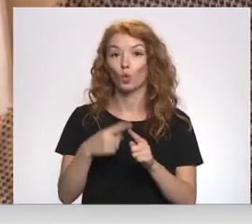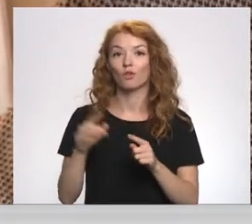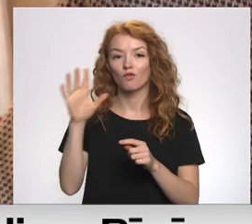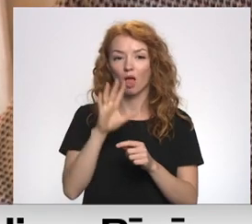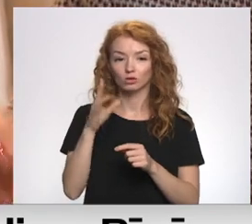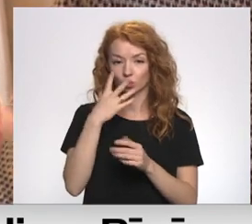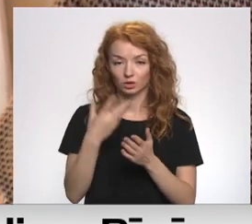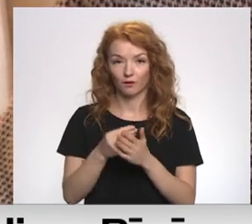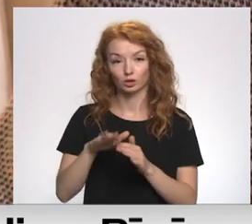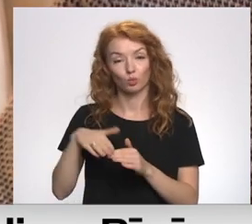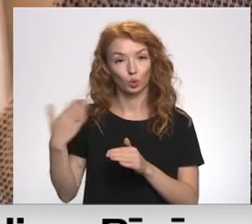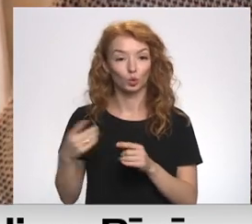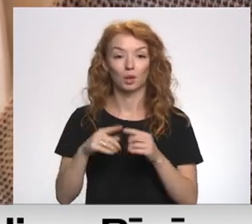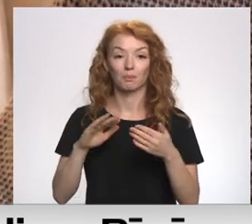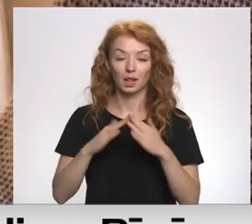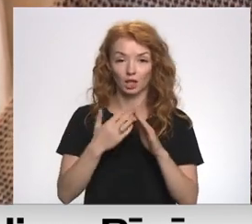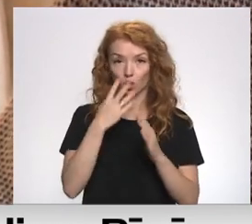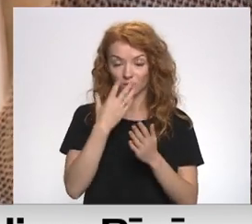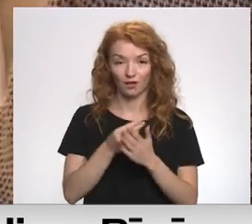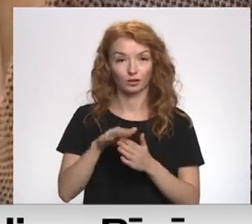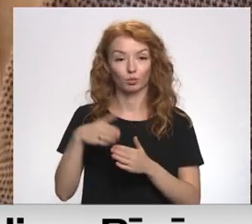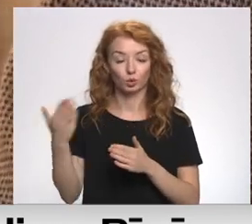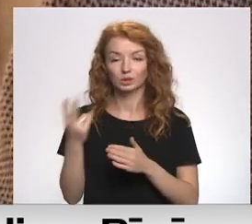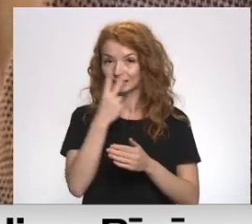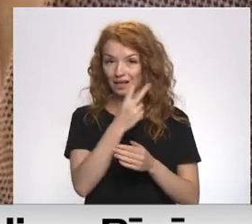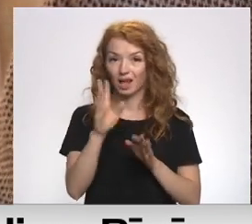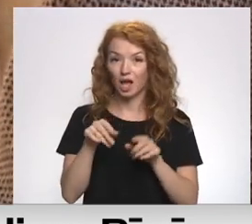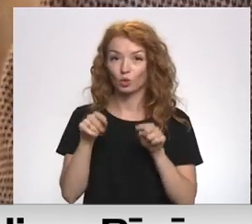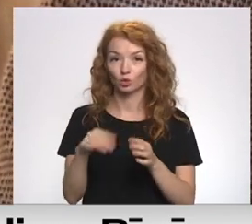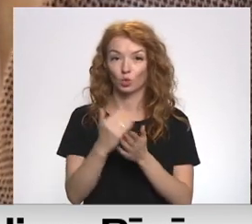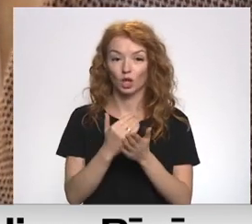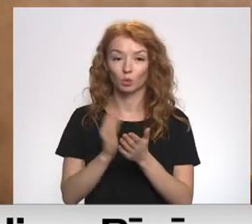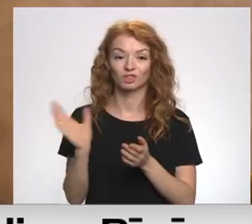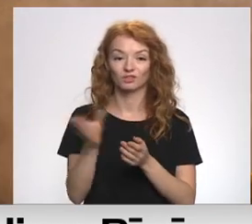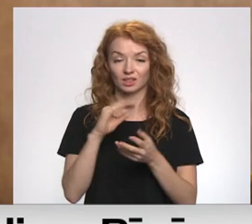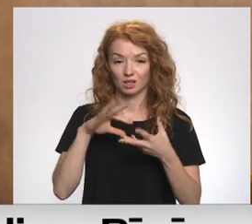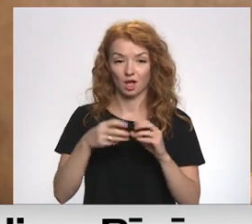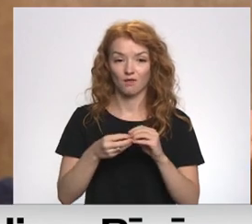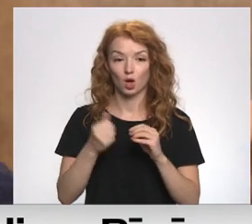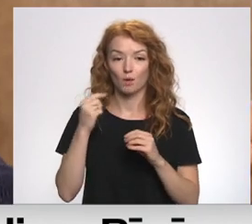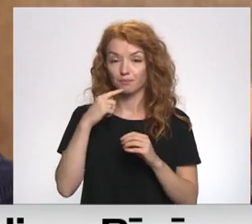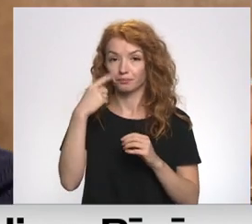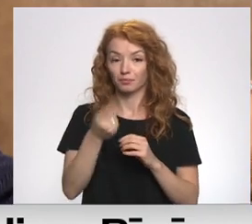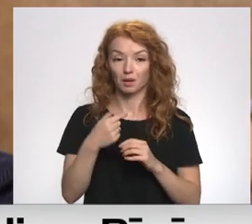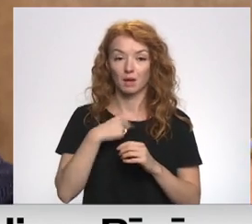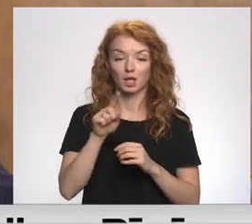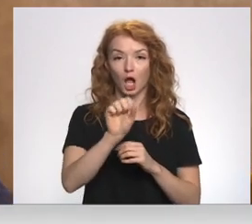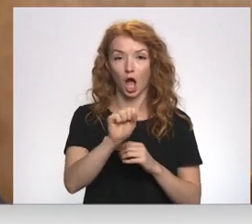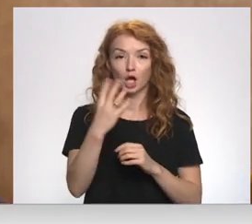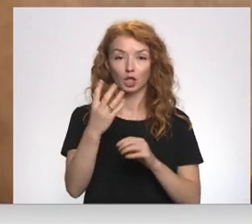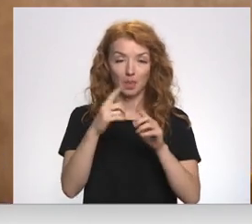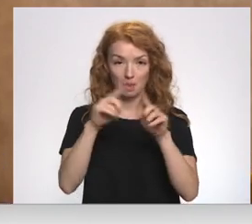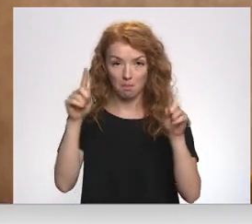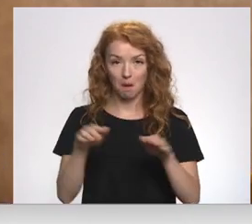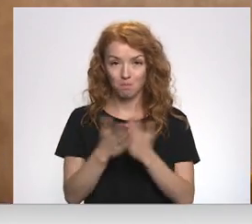no savas puses un pilsēta no savas puses skatās, lai šos noteikumus visi ievērotu. Man ir A4 mape